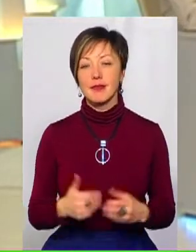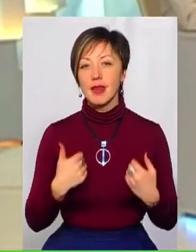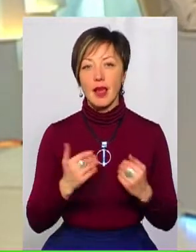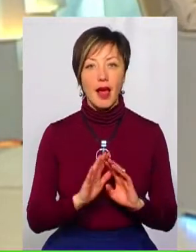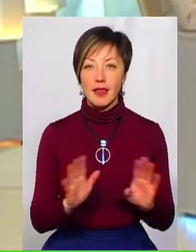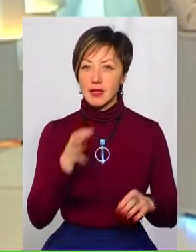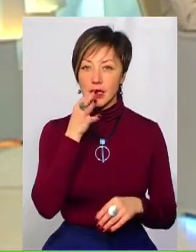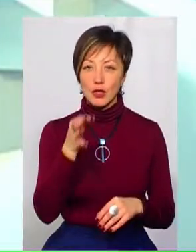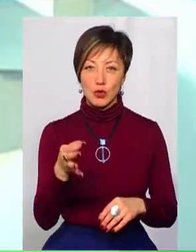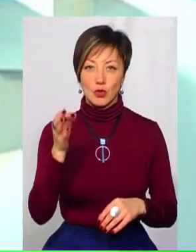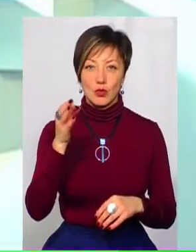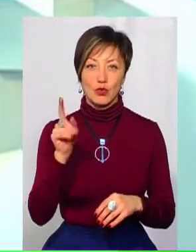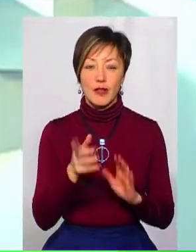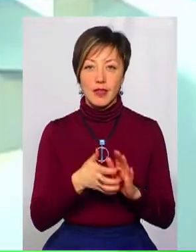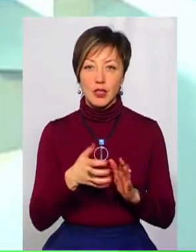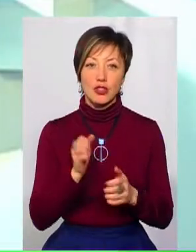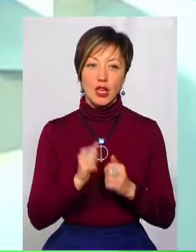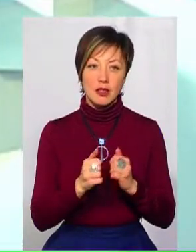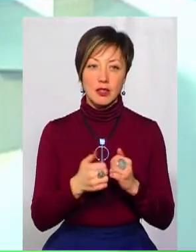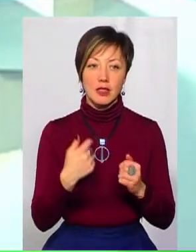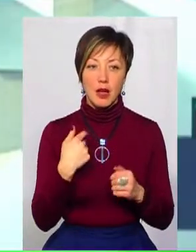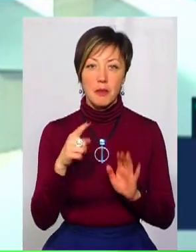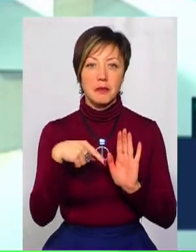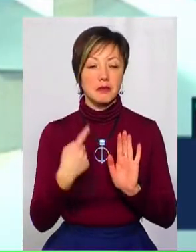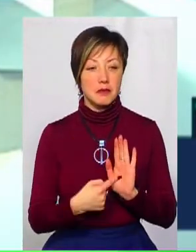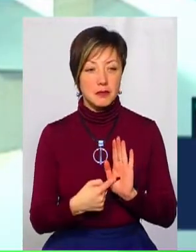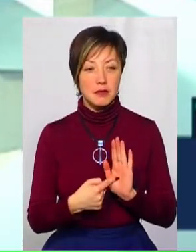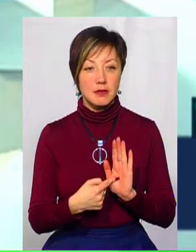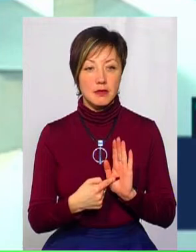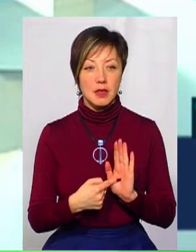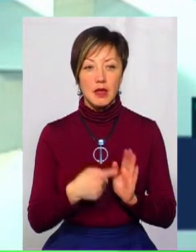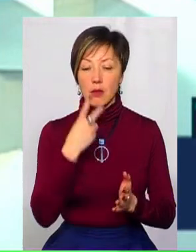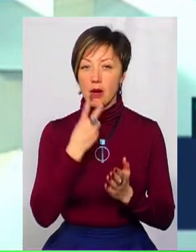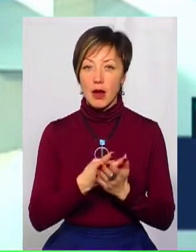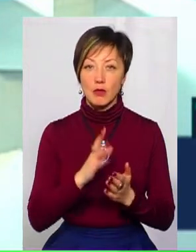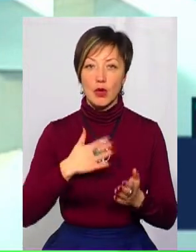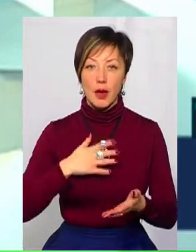щось не вистачає. Навпаки, дуже часто я зараз задаю собі питання, я бачу, як